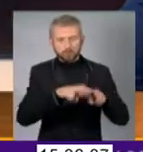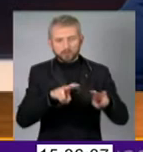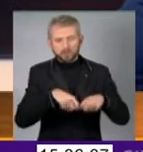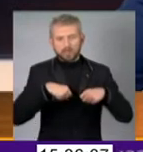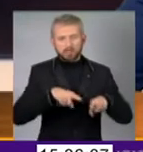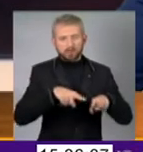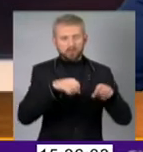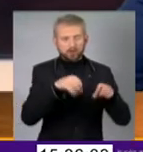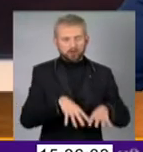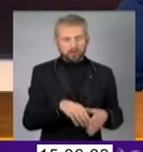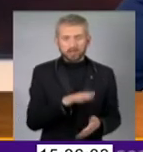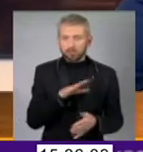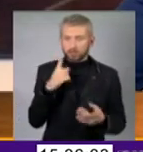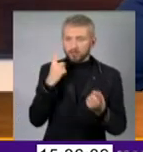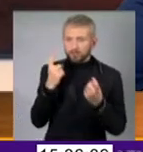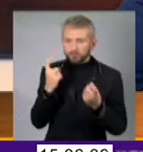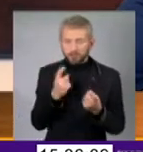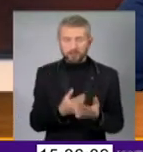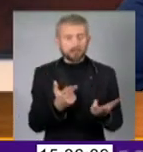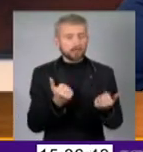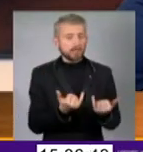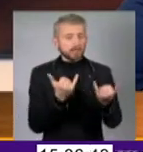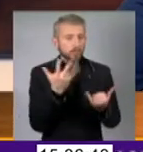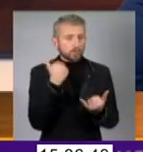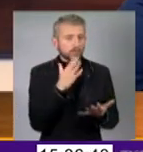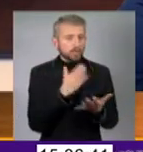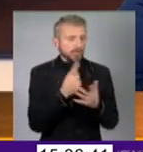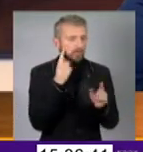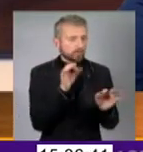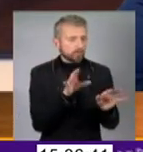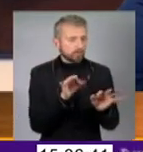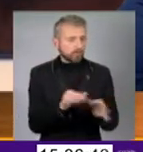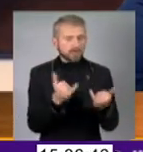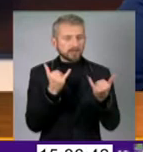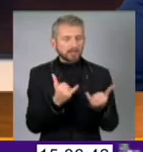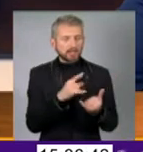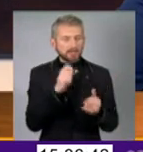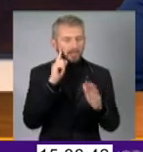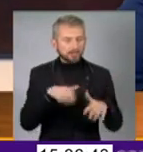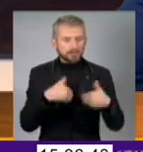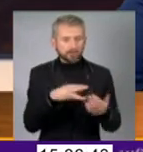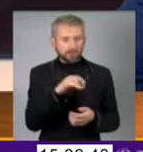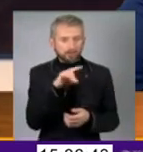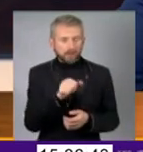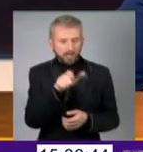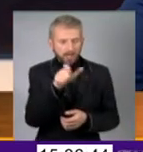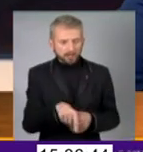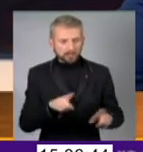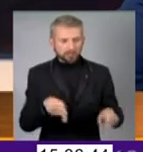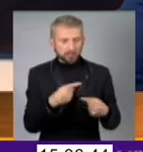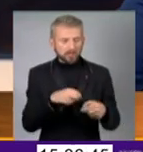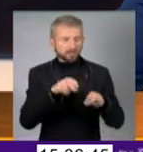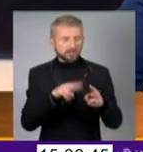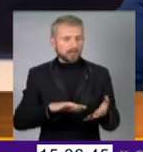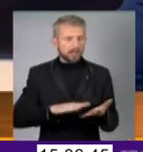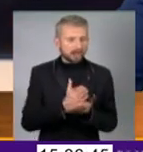Так, не було інформації. Звичайно. Зараз, коли як зараз це є інформування, і зараз більше того, зараз за ініціативи мера створена відповідна інтерактивна карта.